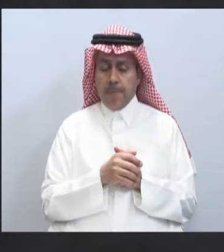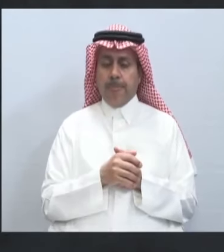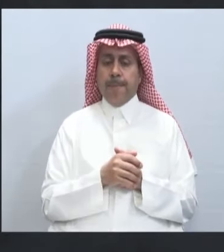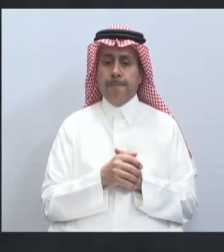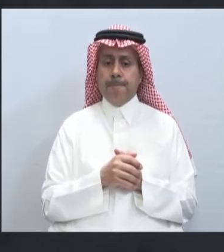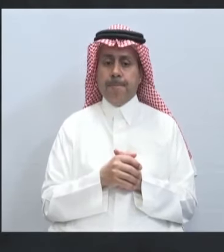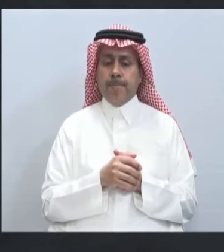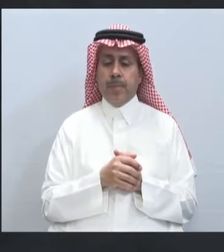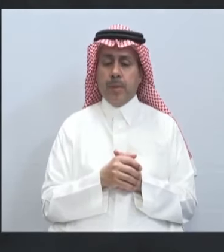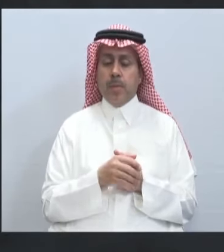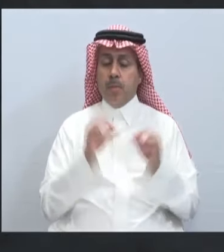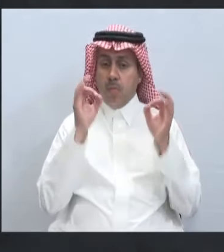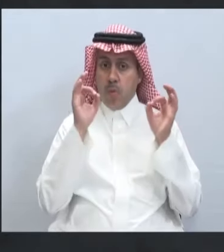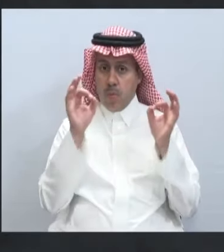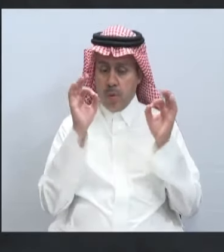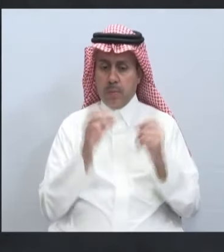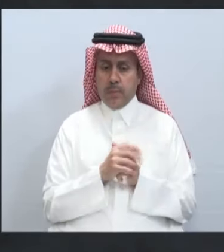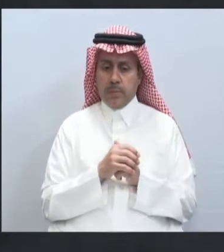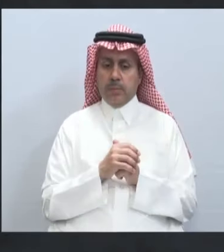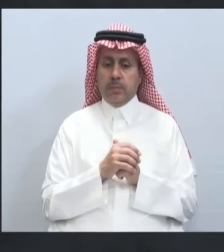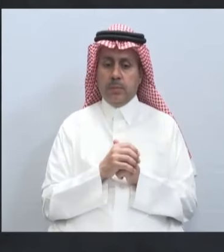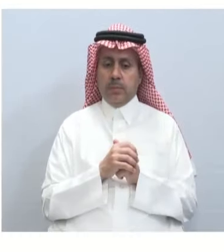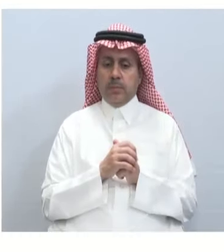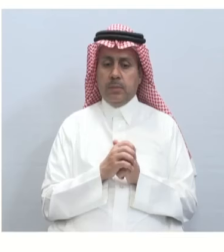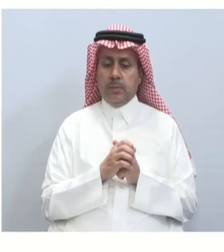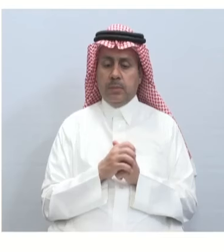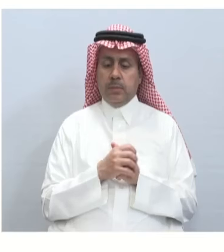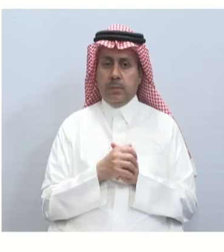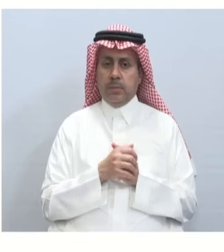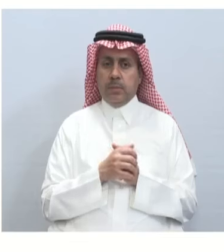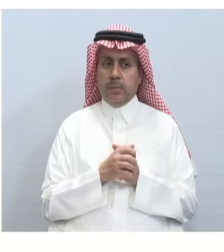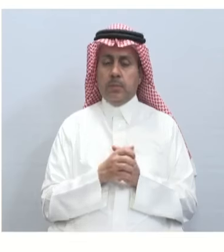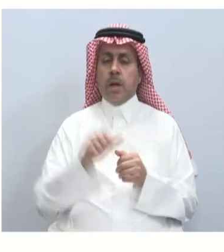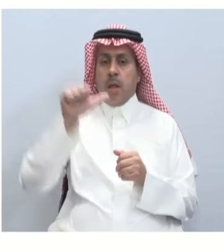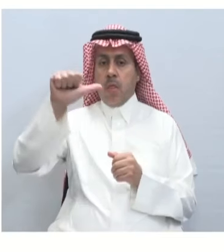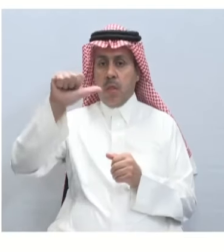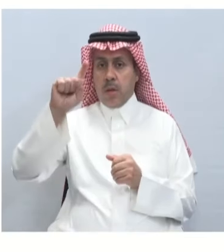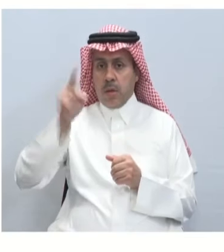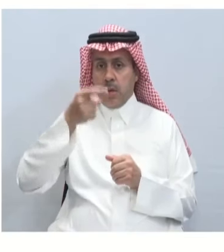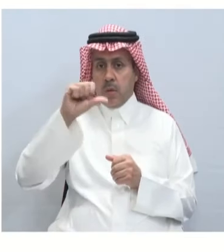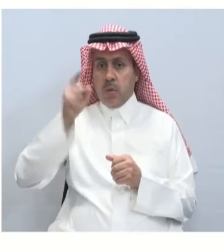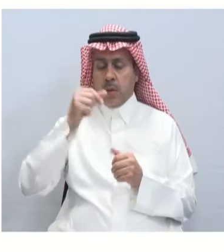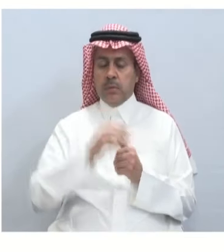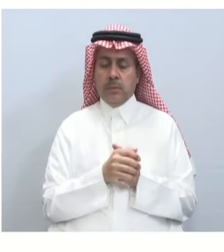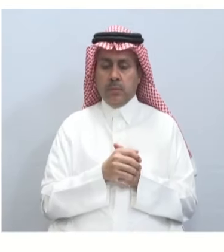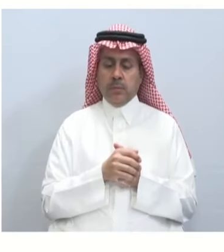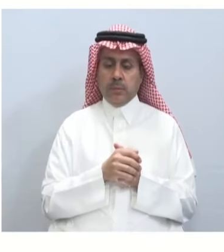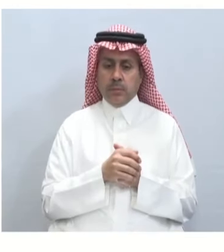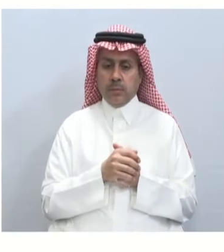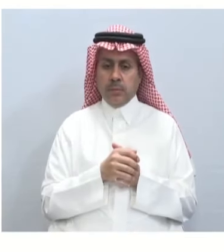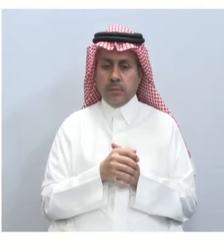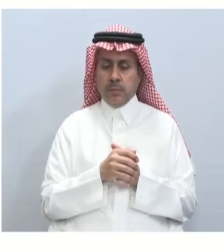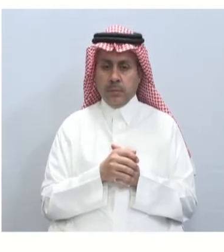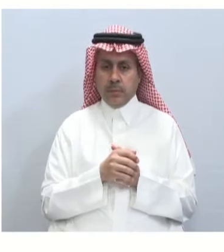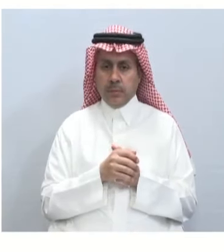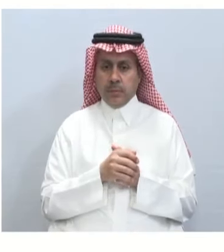انها في غايه الضروره اذا الزراعه ضروره للدوره الحياتيه حيث